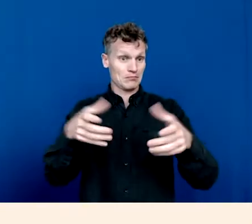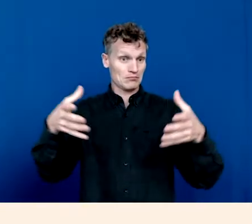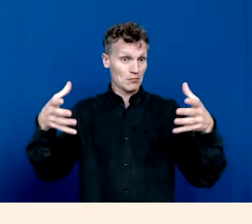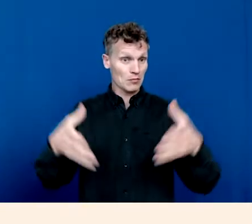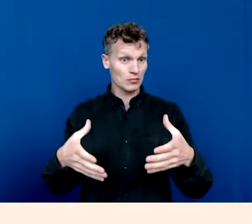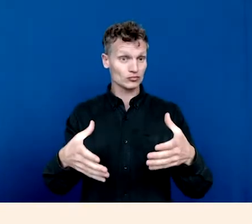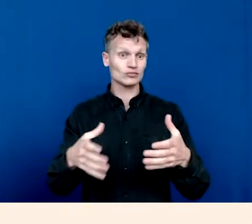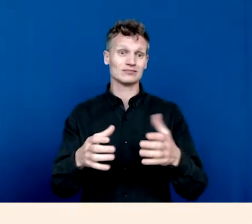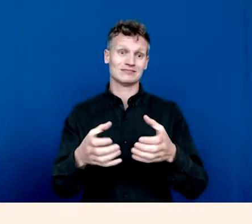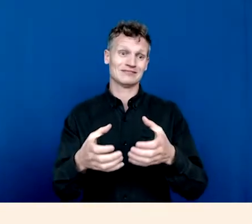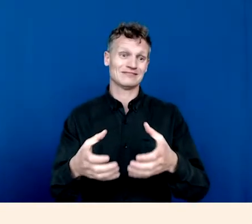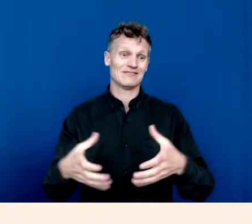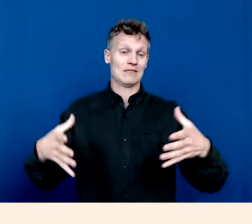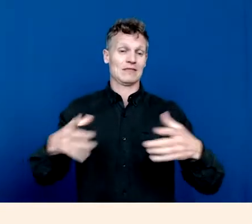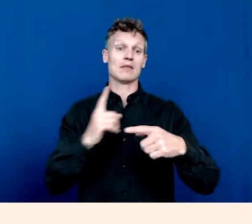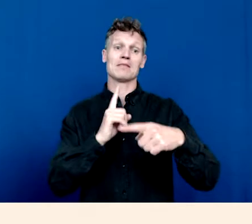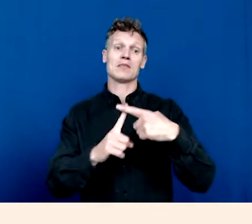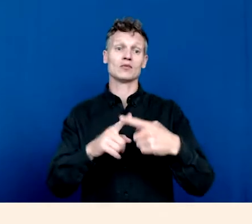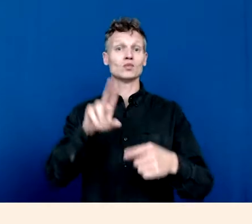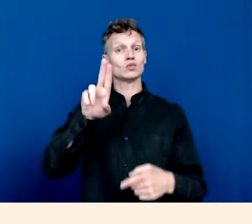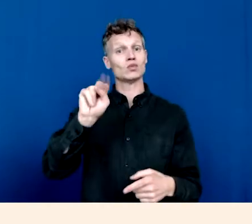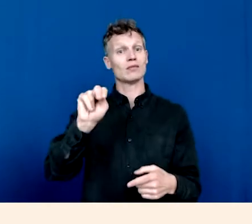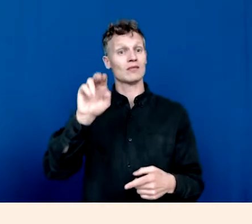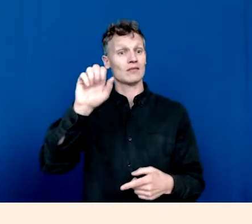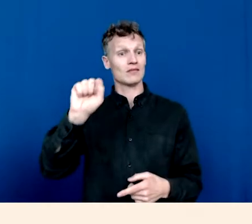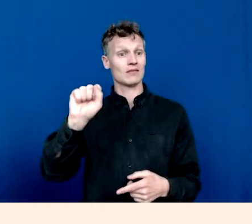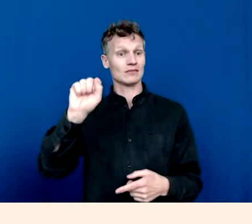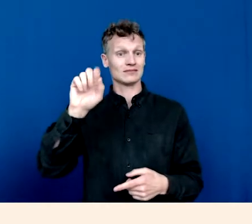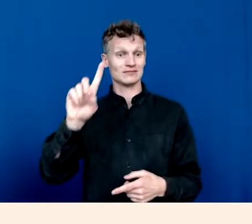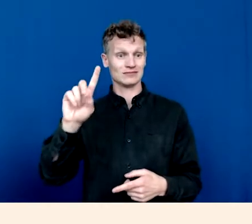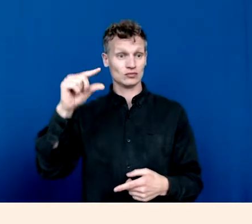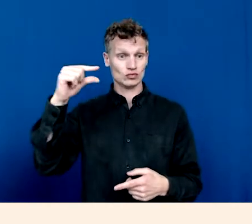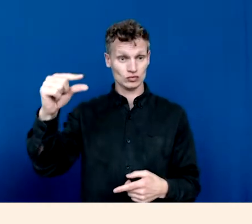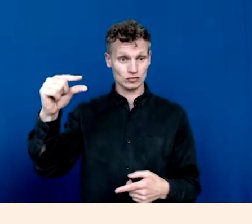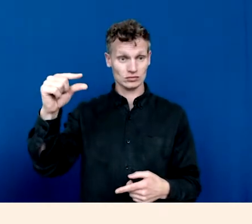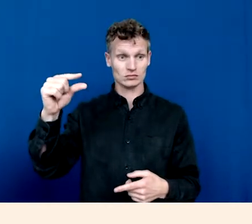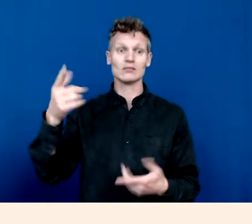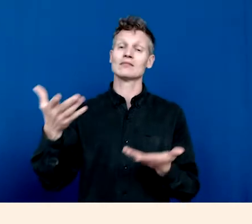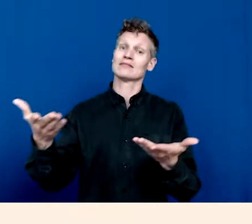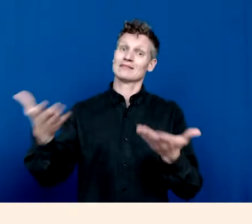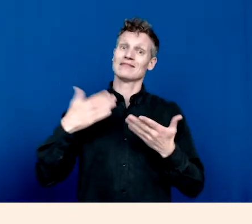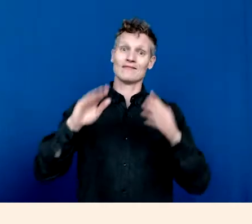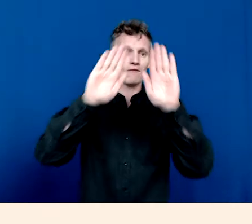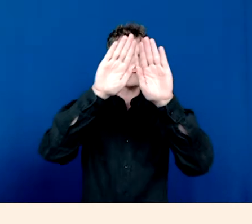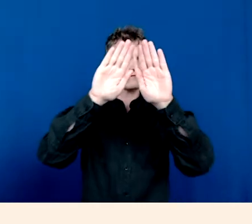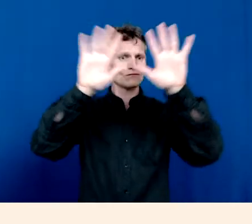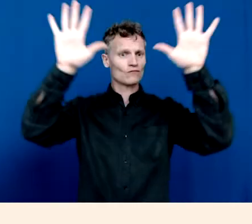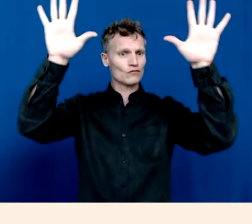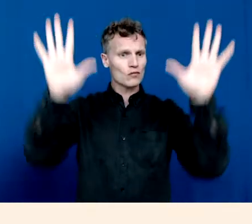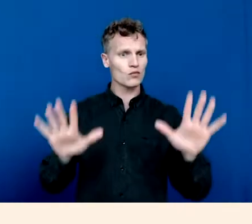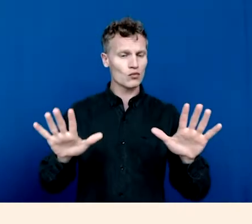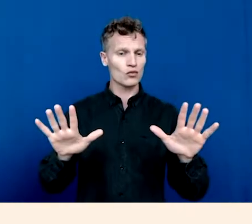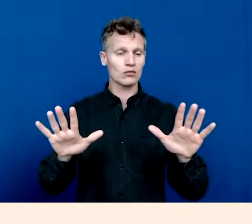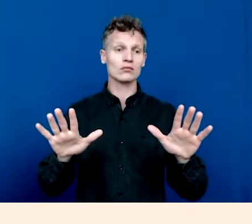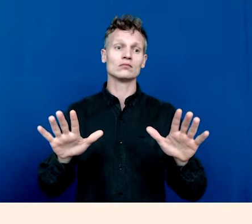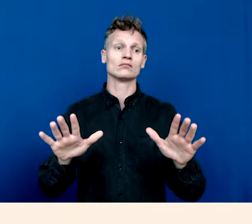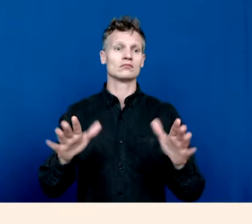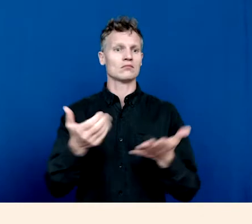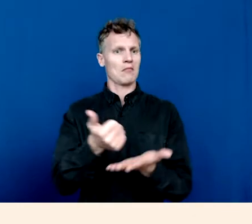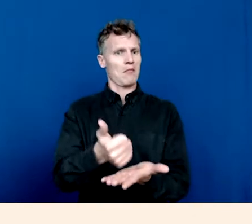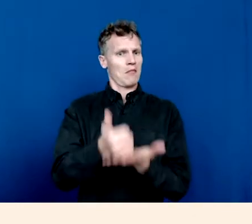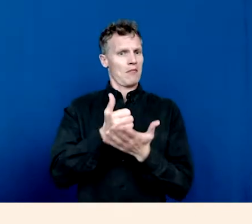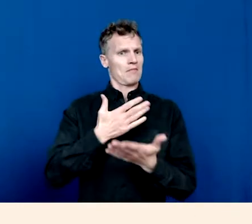les objectifs de développement durable des Nations Unies fournissent des cadres garantissant notre droit à la santé et nos